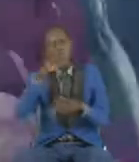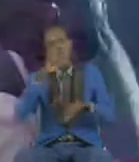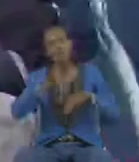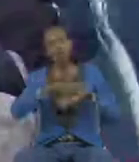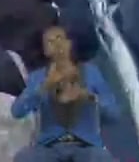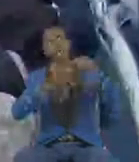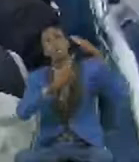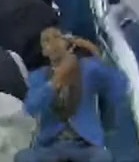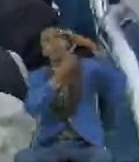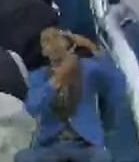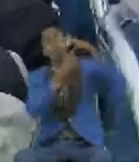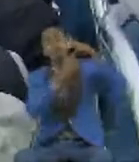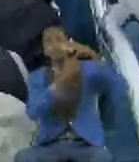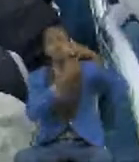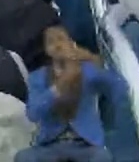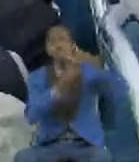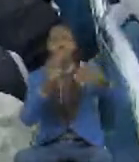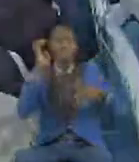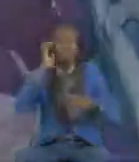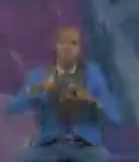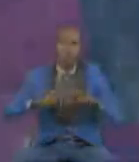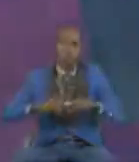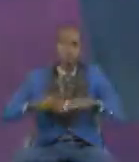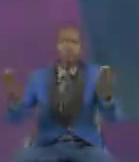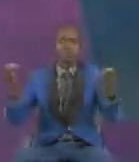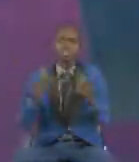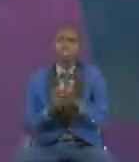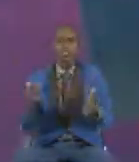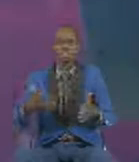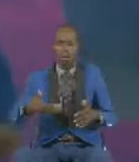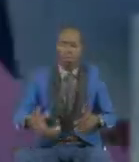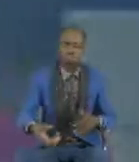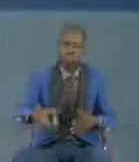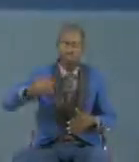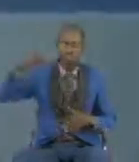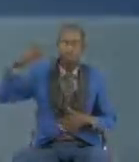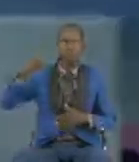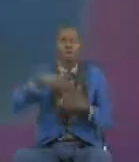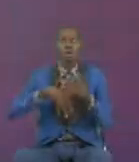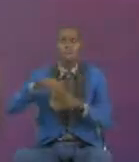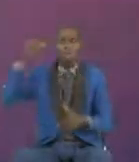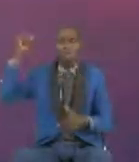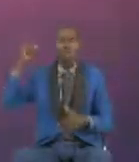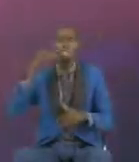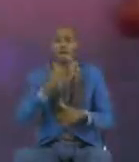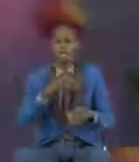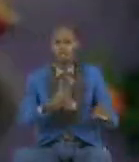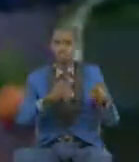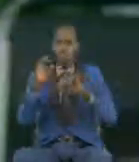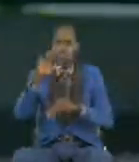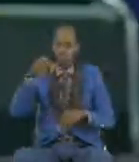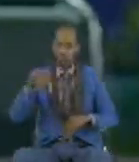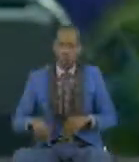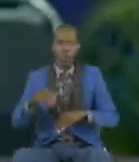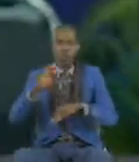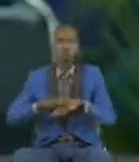montagne. Il ouvre la chose. Il te tire de là-bas. Et il place tes pieds sur le